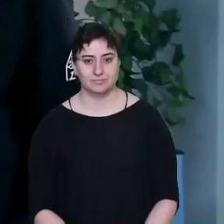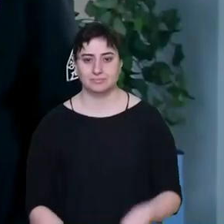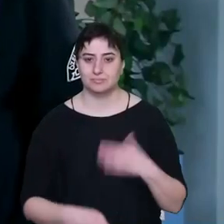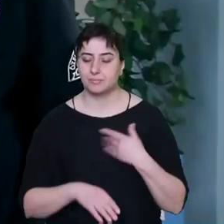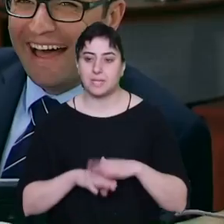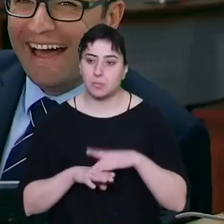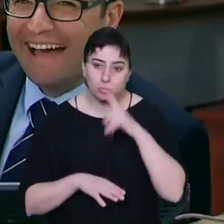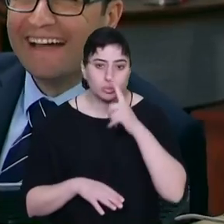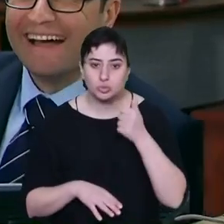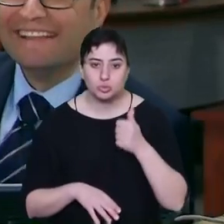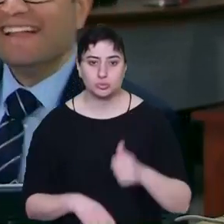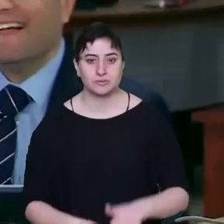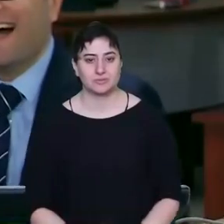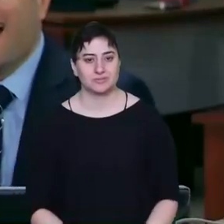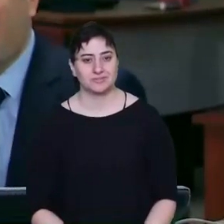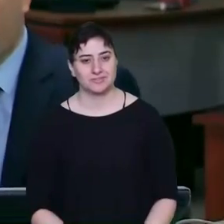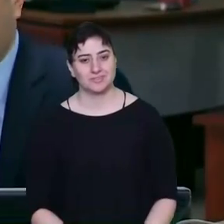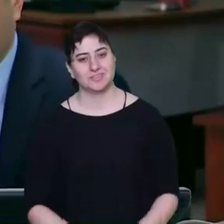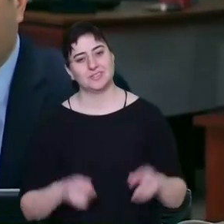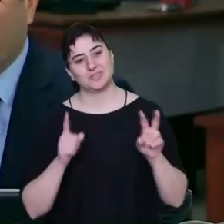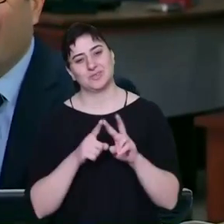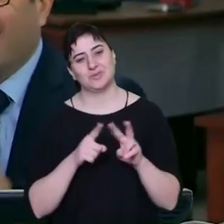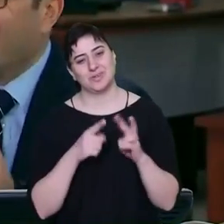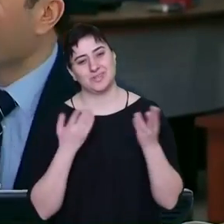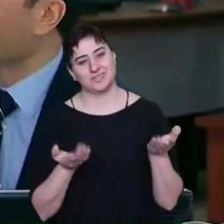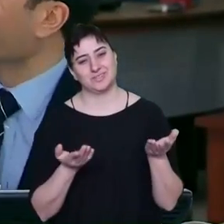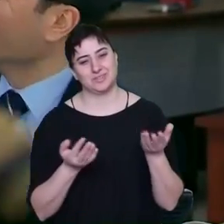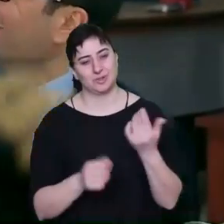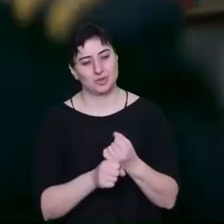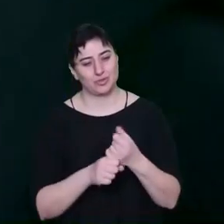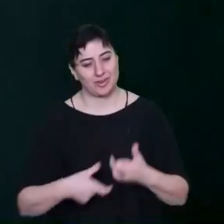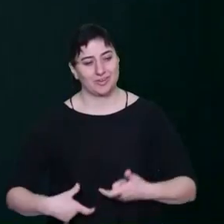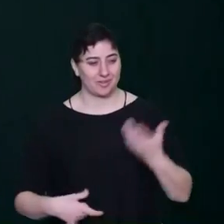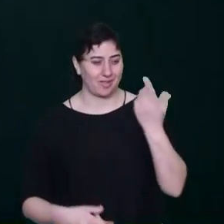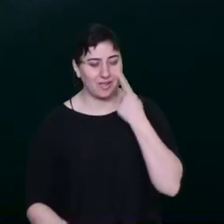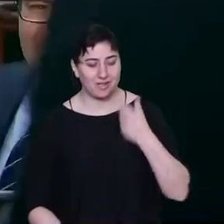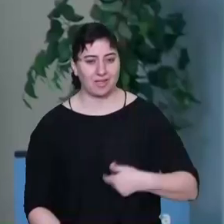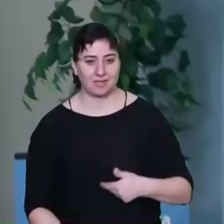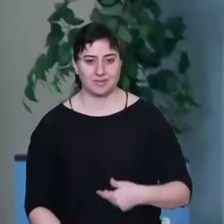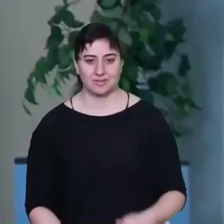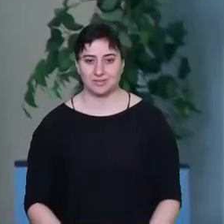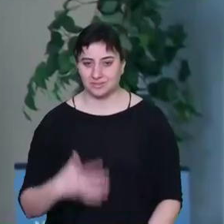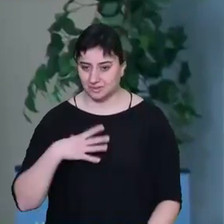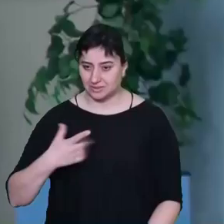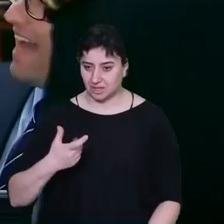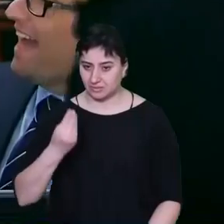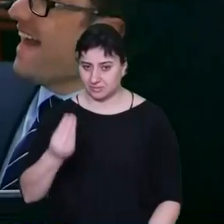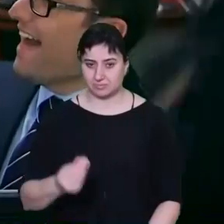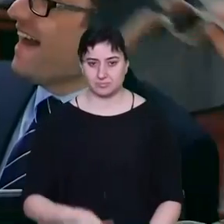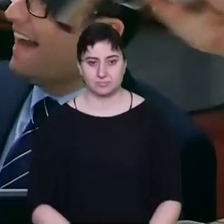Ben ne yapayım müdür bey? Ya Nurhan, güvenliği bile güldürdün ya. İsterseniz silahımı da alın Nurhan